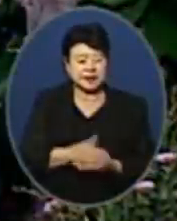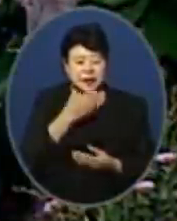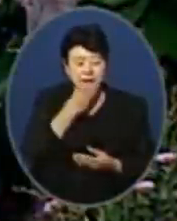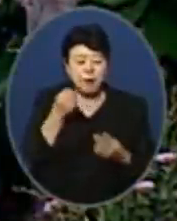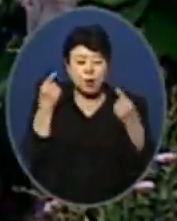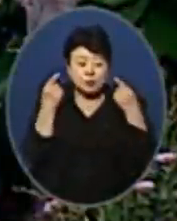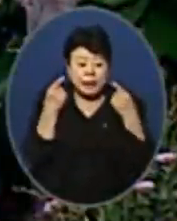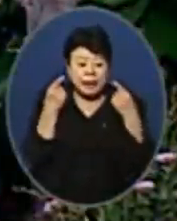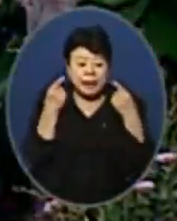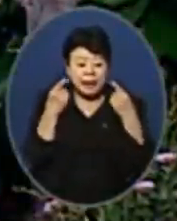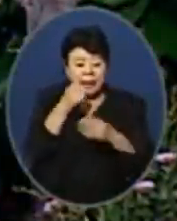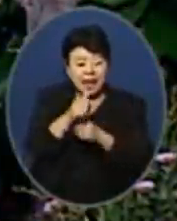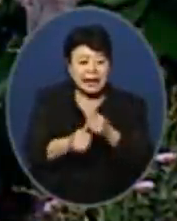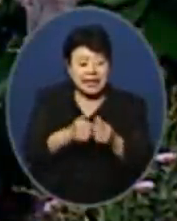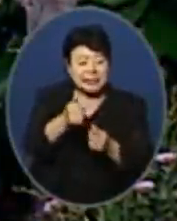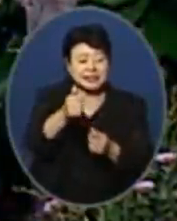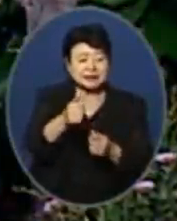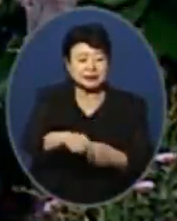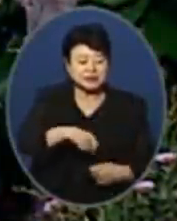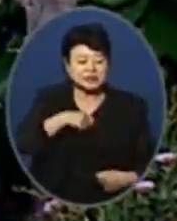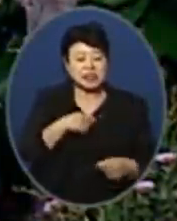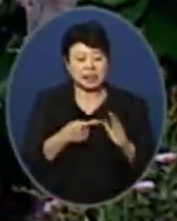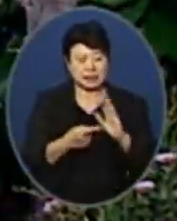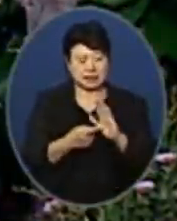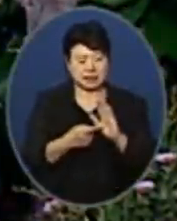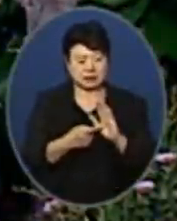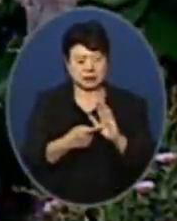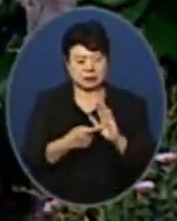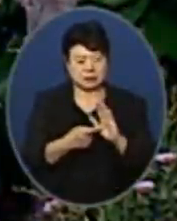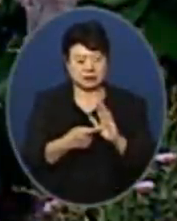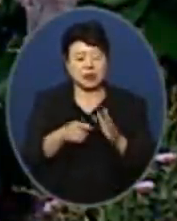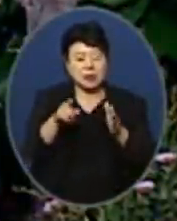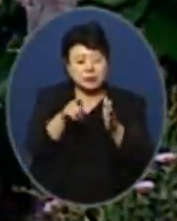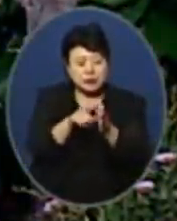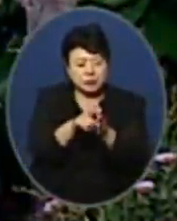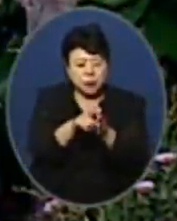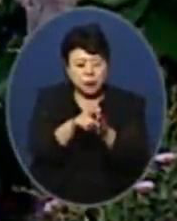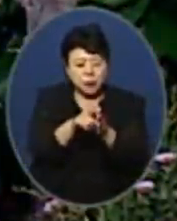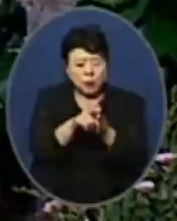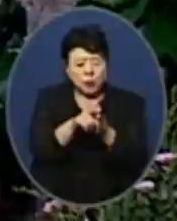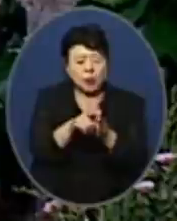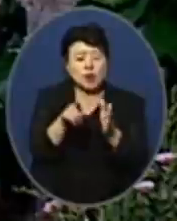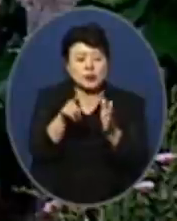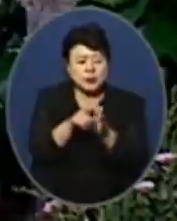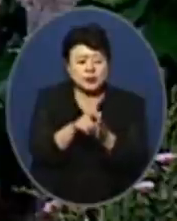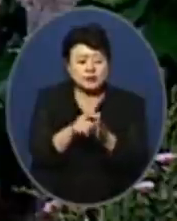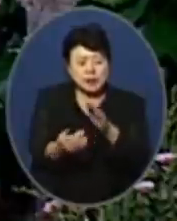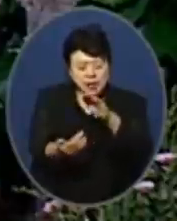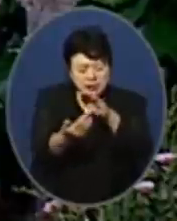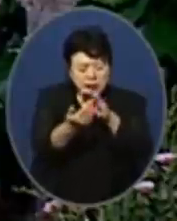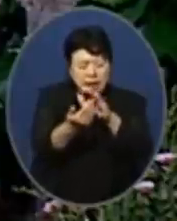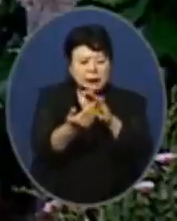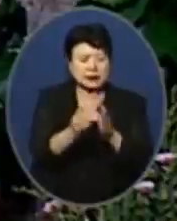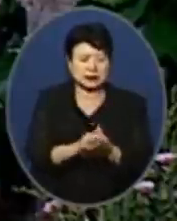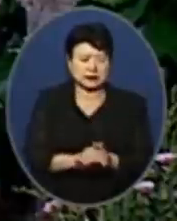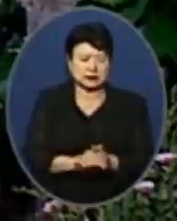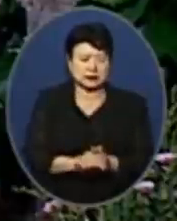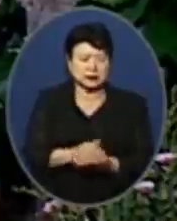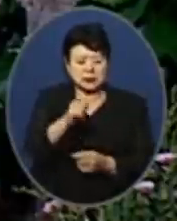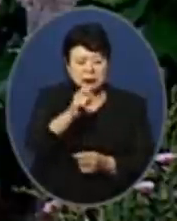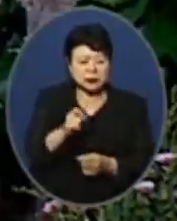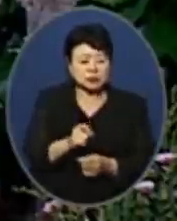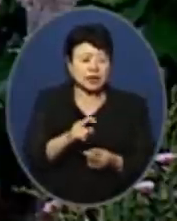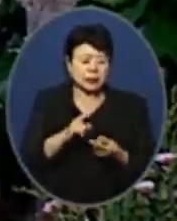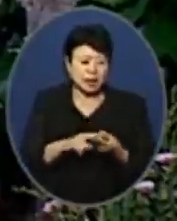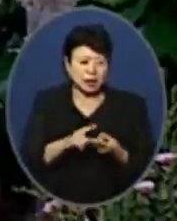복음에는 하나님의 의가 나타나서 믿음으로 믿음에 이르게 하나니 기록된